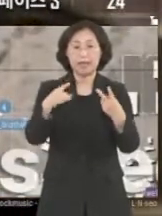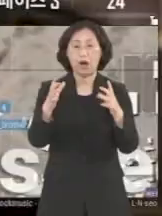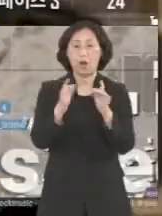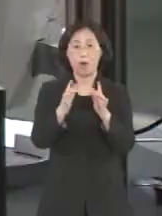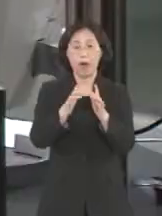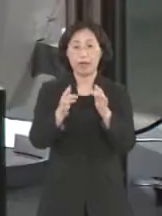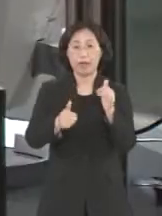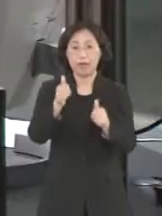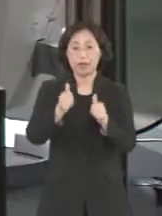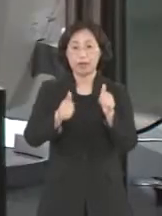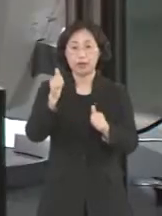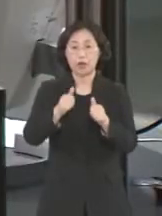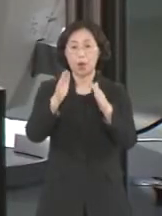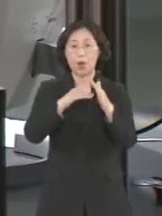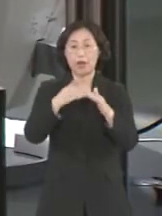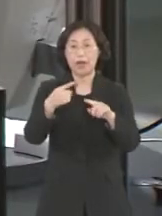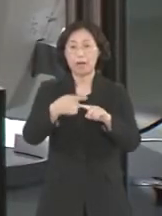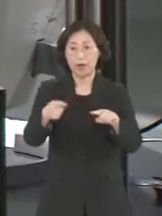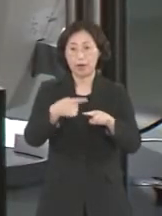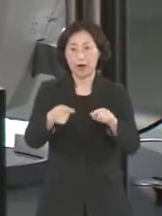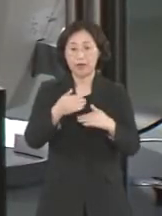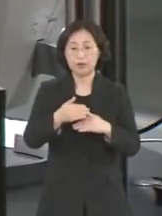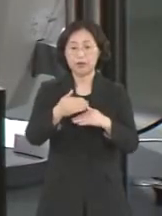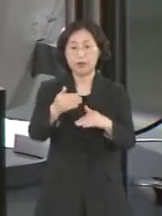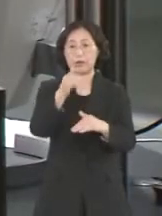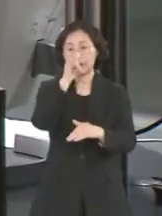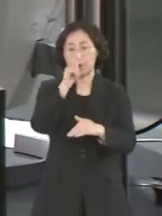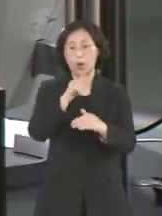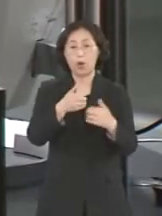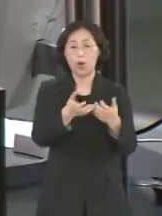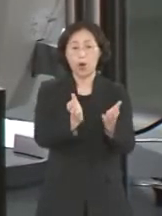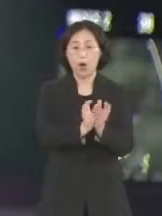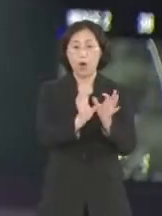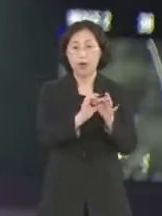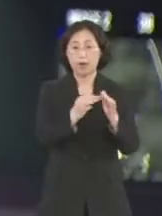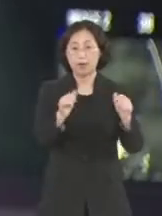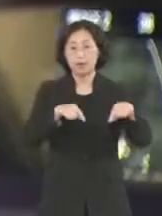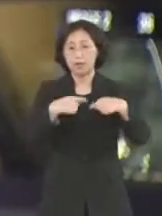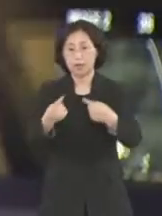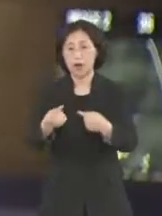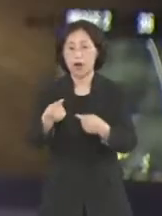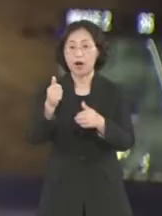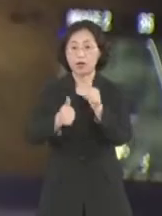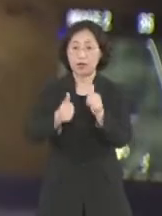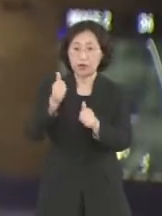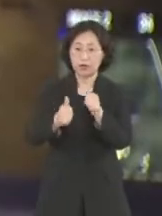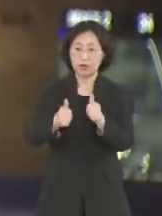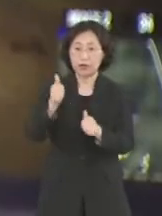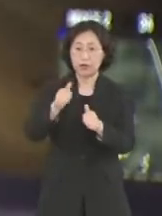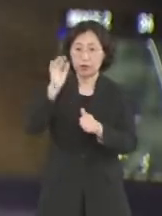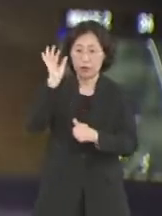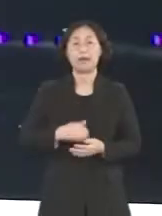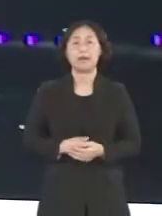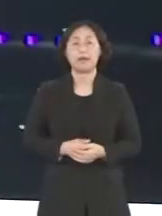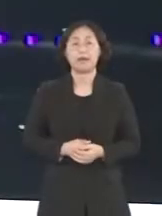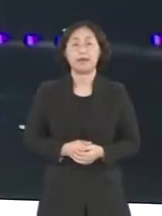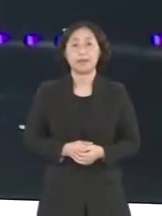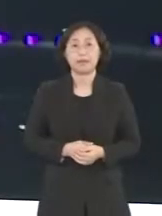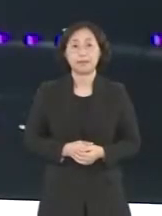테스트, 공개 선발 평가 등으로 진행되며 팀 관계자들이 참여해 실시간 선수들의 경기를 지켜본 뒤